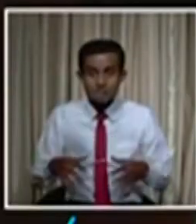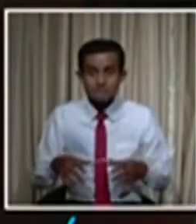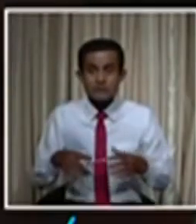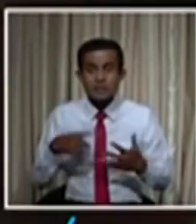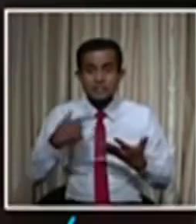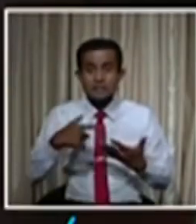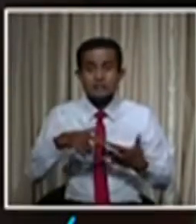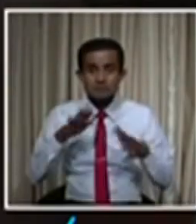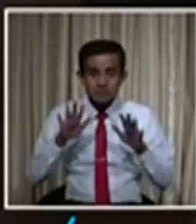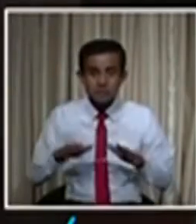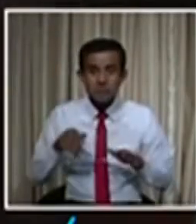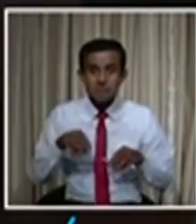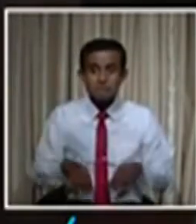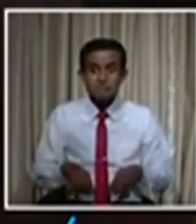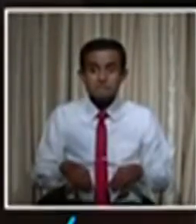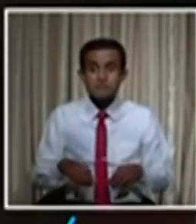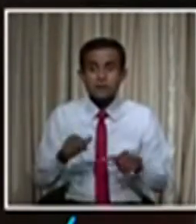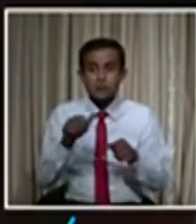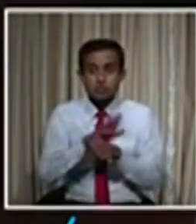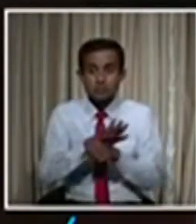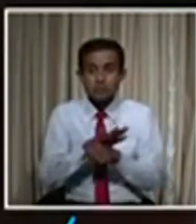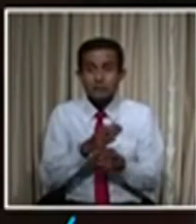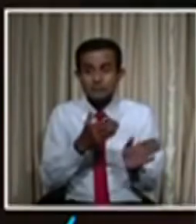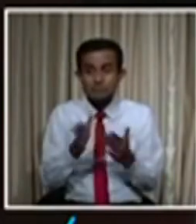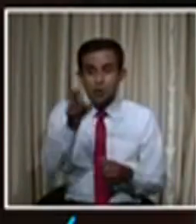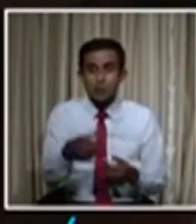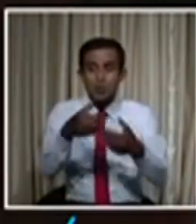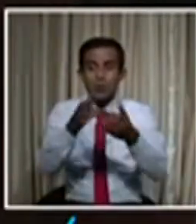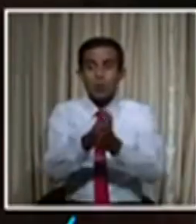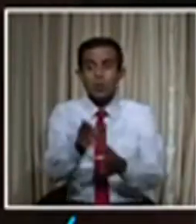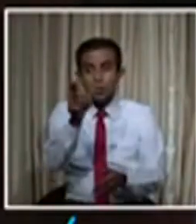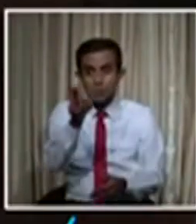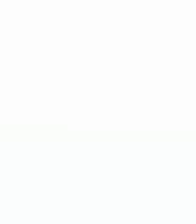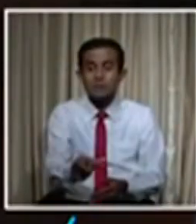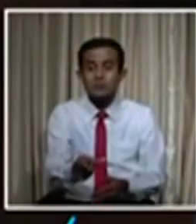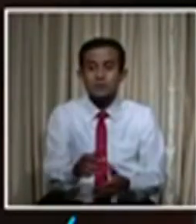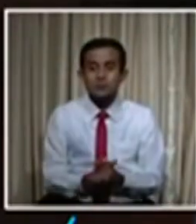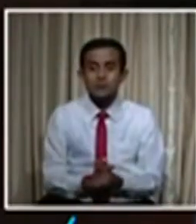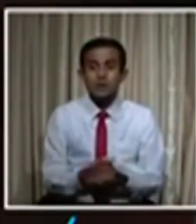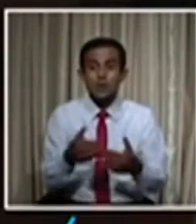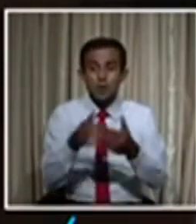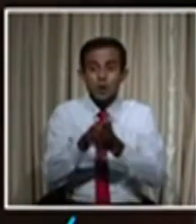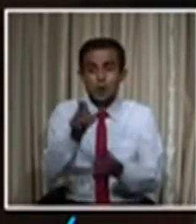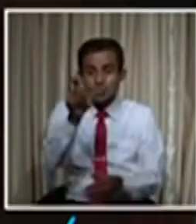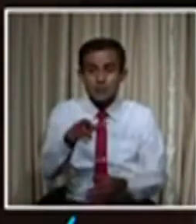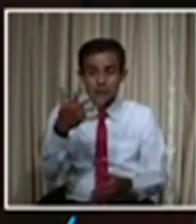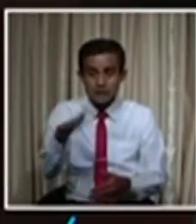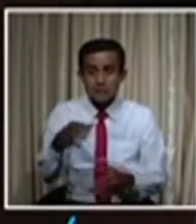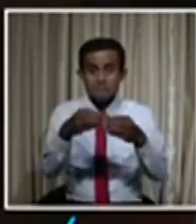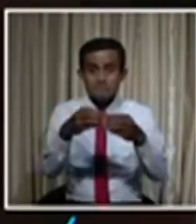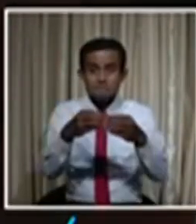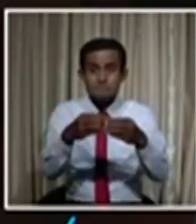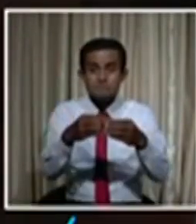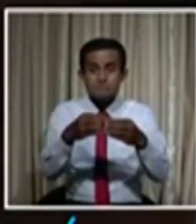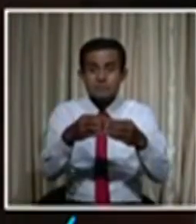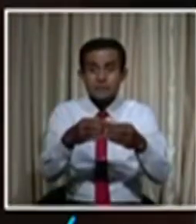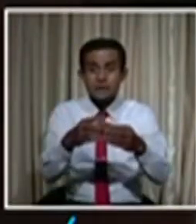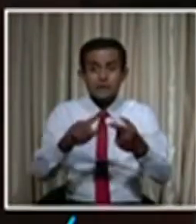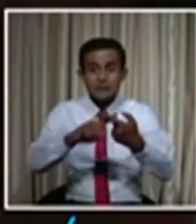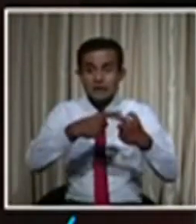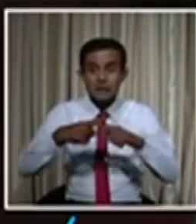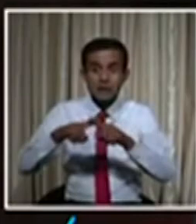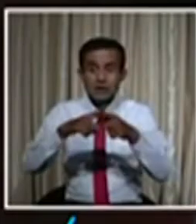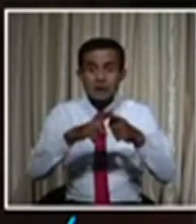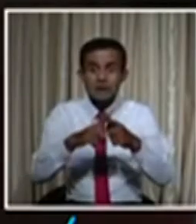දේවල් නිසා තමයි මේක කොවිඩ් වලට අමතරව වැටුනේ ඒක හන්ද තමයි ඔබතුමාලා හිටපු පක්ෂෙන් වක්කත් තරම් කරන්න